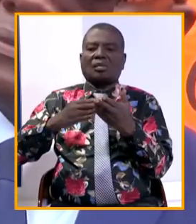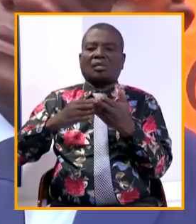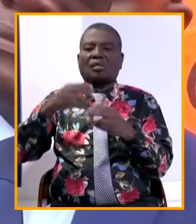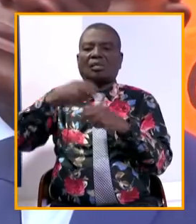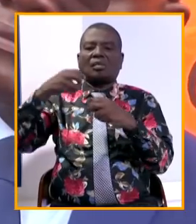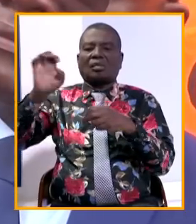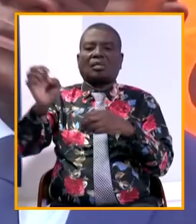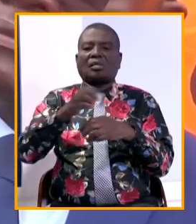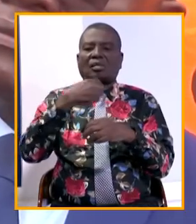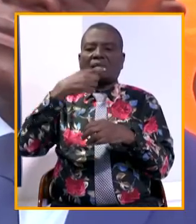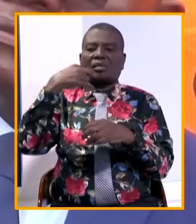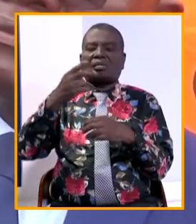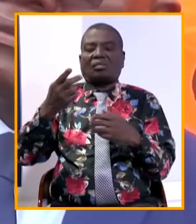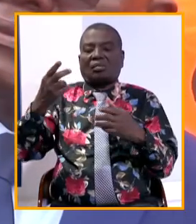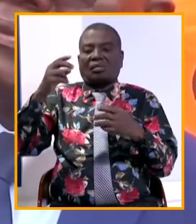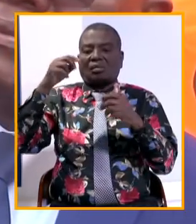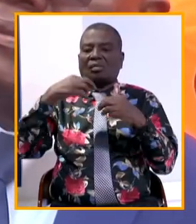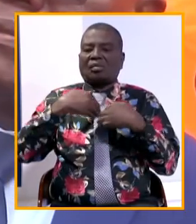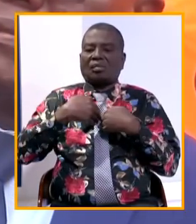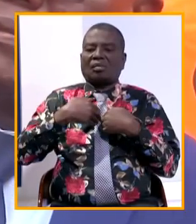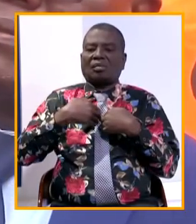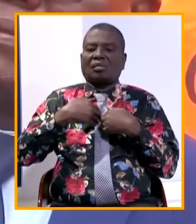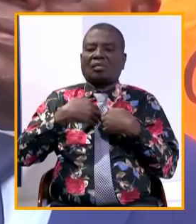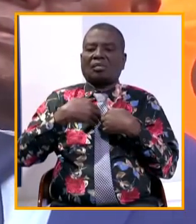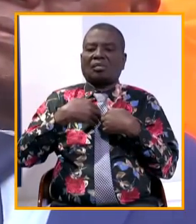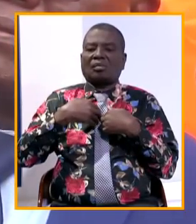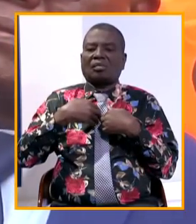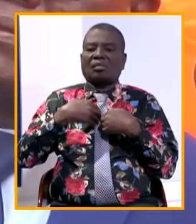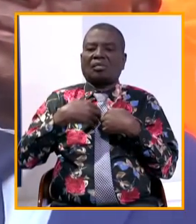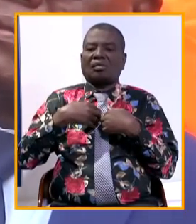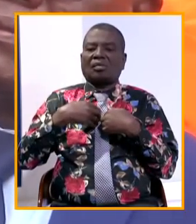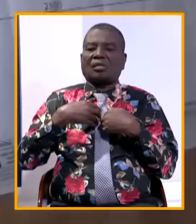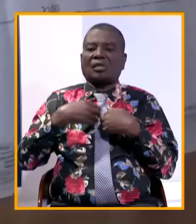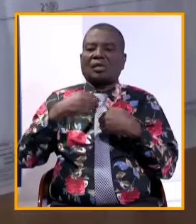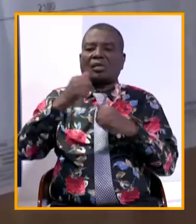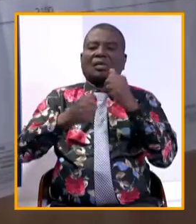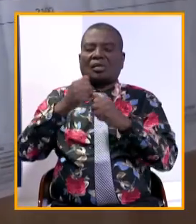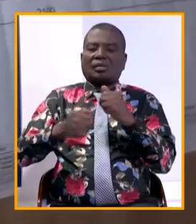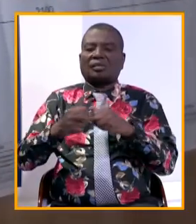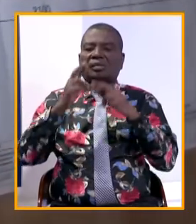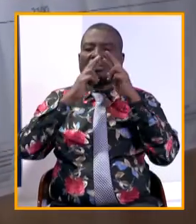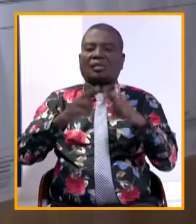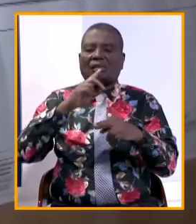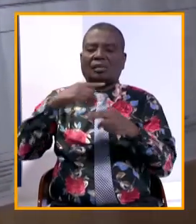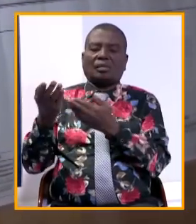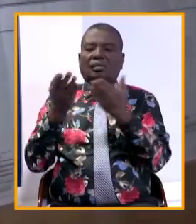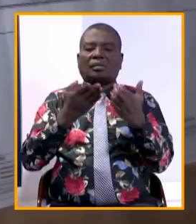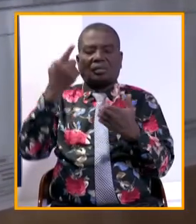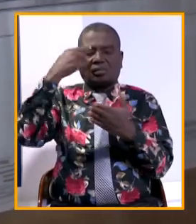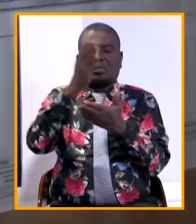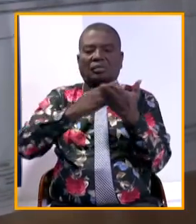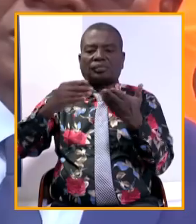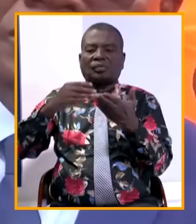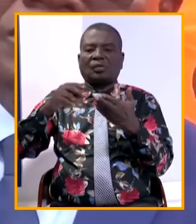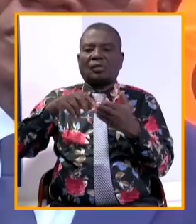survenir donc ici, auxquelles des réponses sont apportées ou seront apportées pour certaines. On verra la